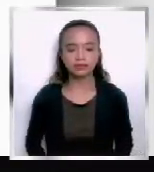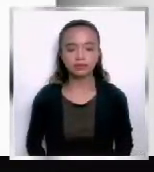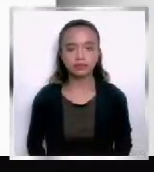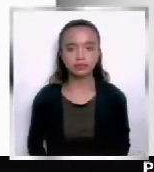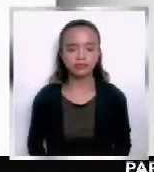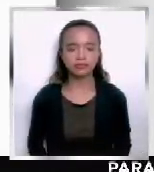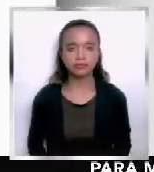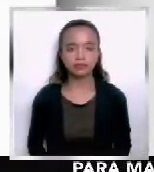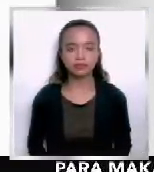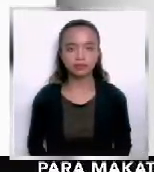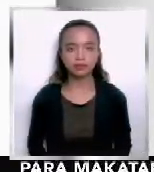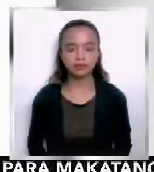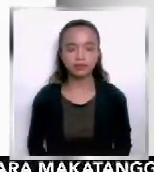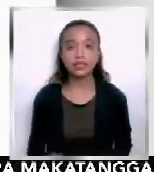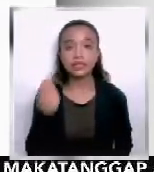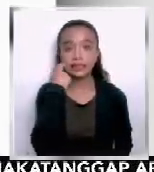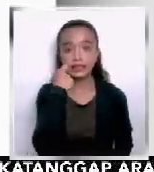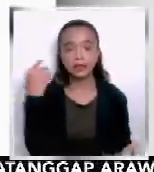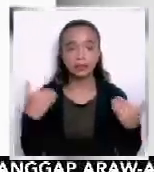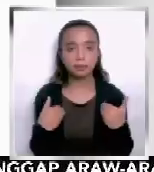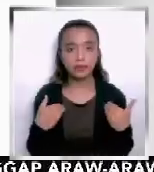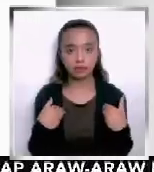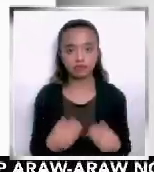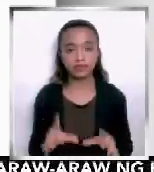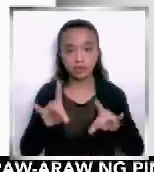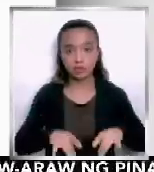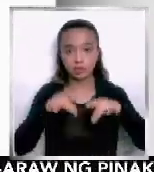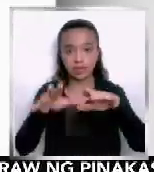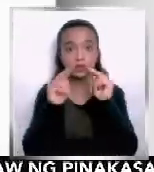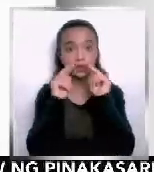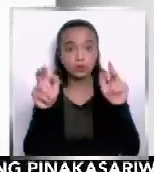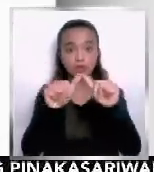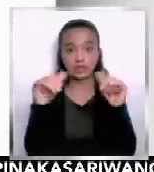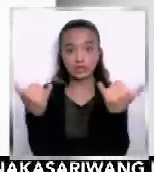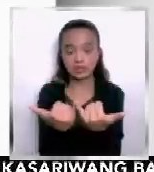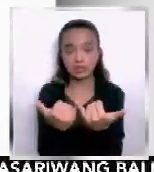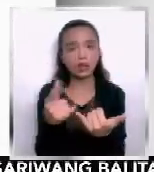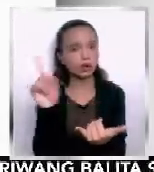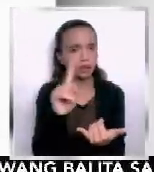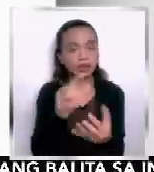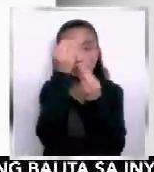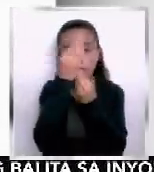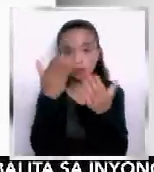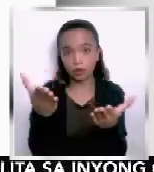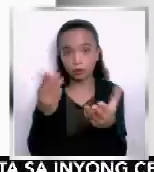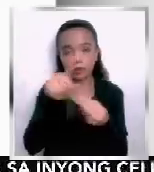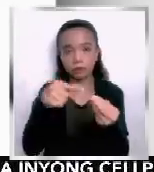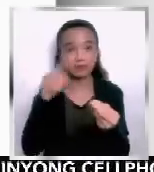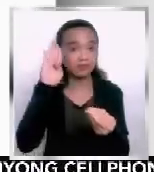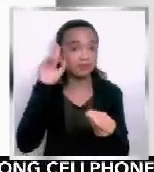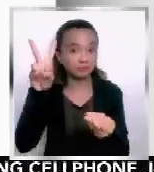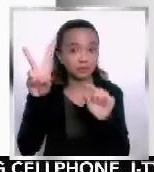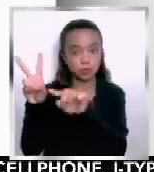Kanina lumabas sa ulat ng isang Australian news agency na nasa Melbourne, Australia umano si Presumptive President Bongbong Marcos para